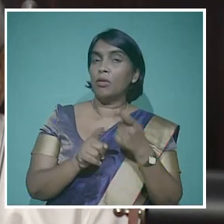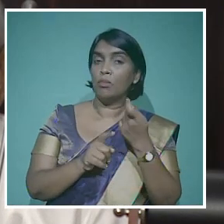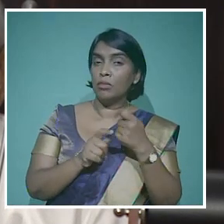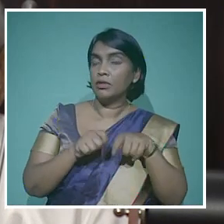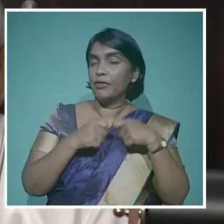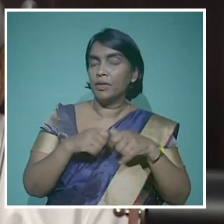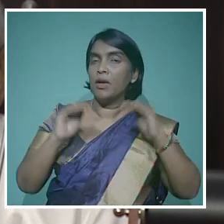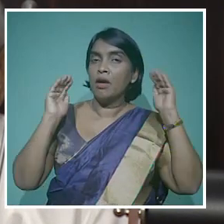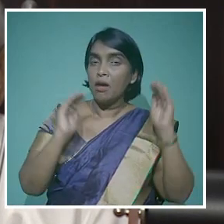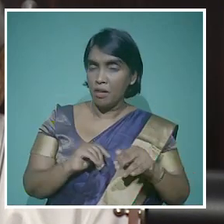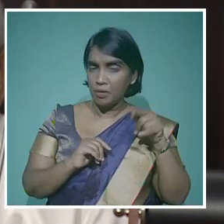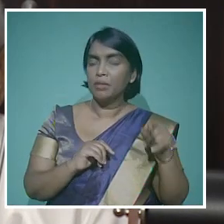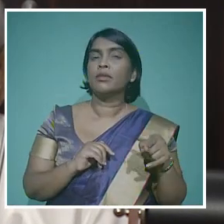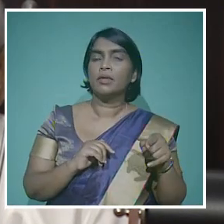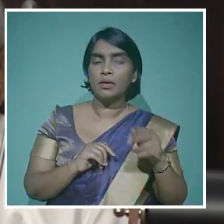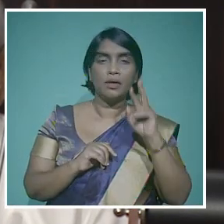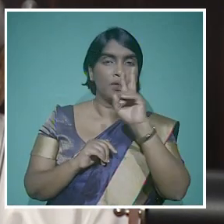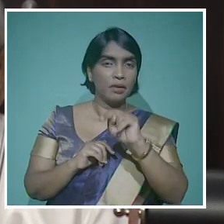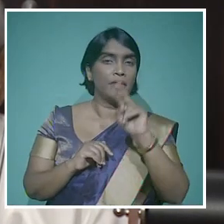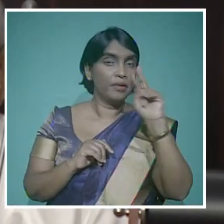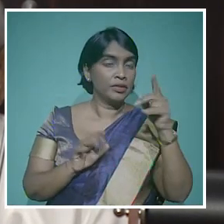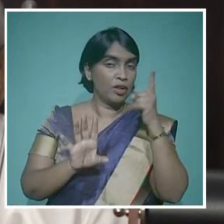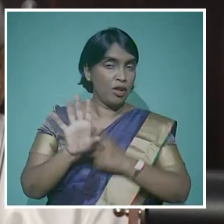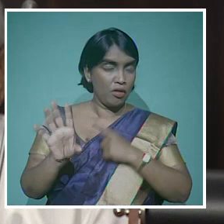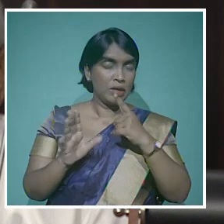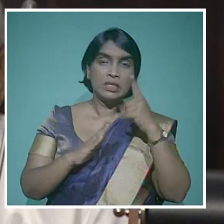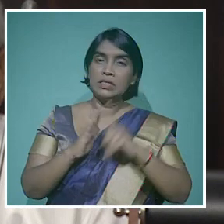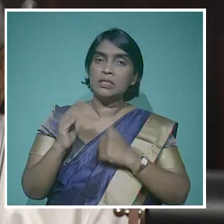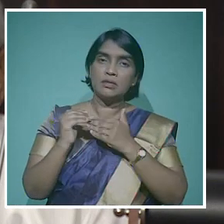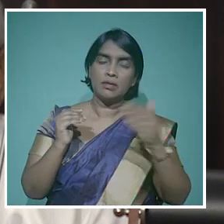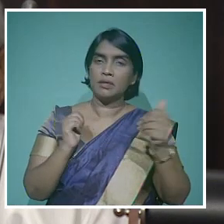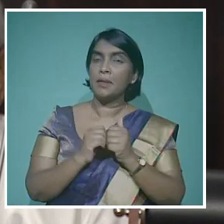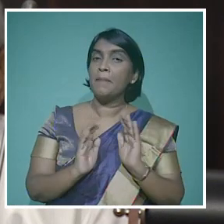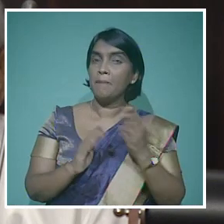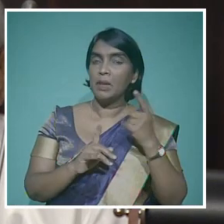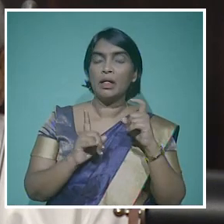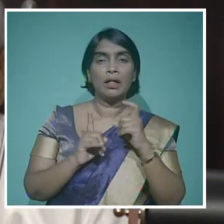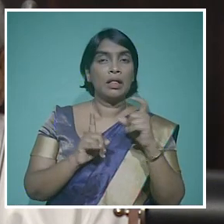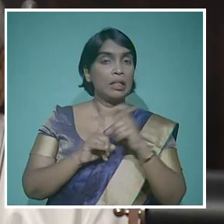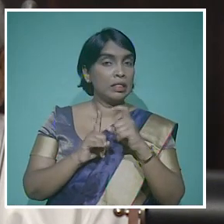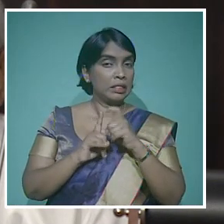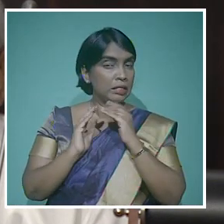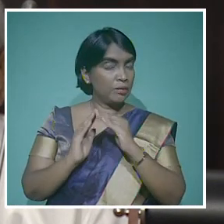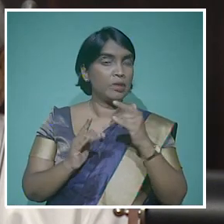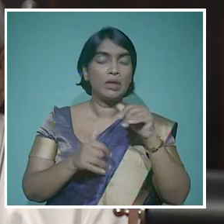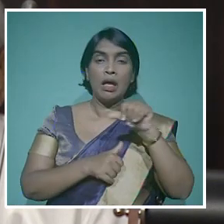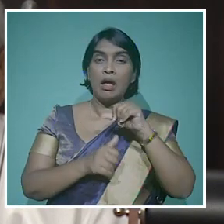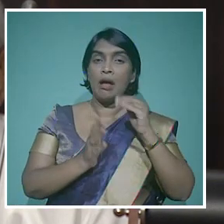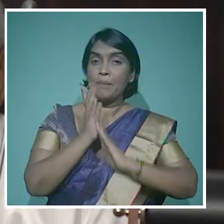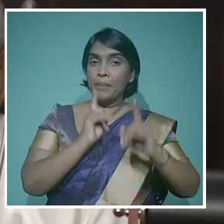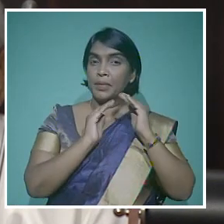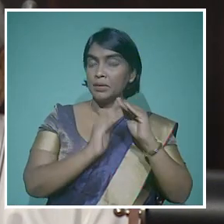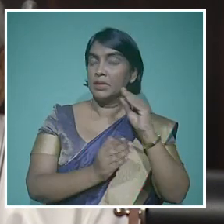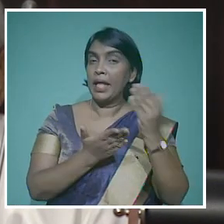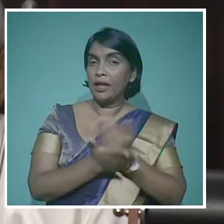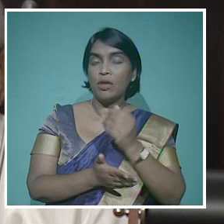පිරිවැය අඩුකර ගැනීම සඳහා 2023 වසරේ ජනවාරි සිට ක්‍රියාත්මක පදි දෙපාර්තමේන්තුව අමාත්‍යාංශ විසින් එකතු කරන